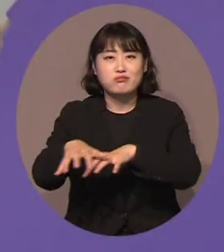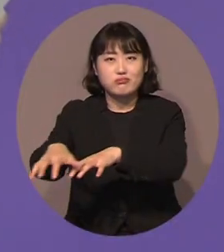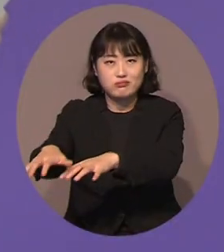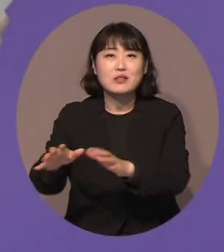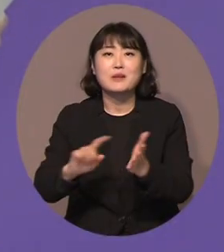펼쳐졌습니다